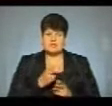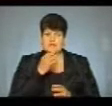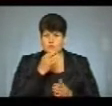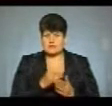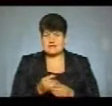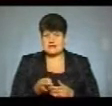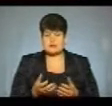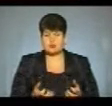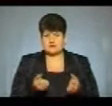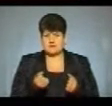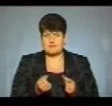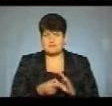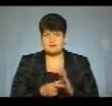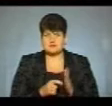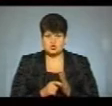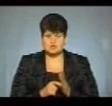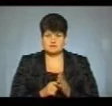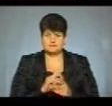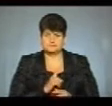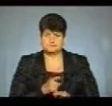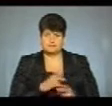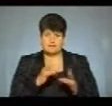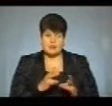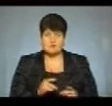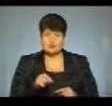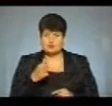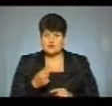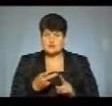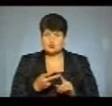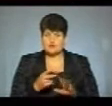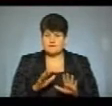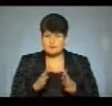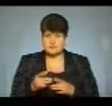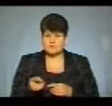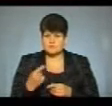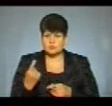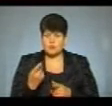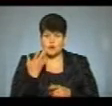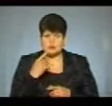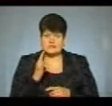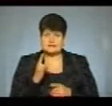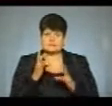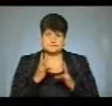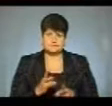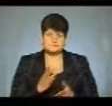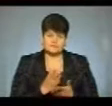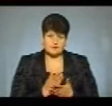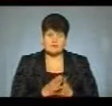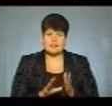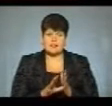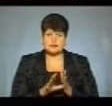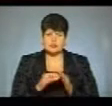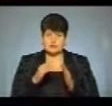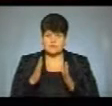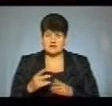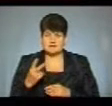за утримання приміщень з підвищеною небезпекою. Цьогоріч це другий випадок на Тернопільщині, коли дитина травмувалася в електрощитовій.